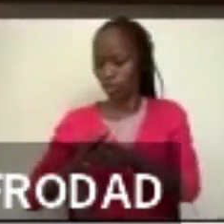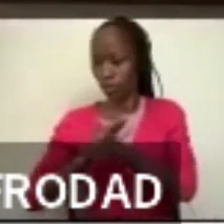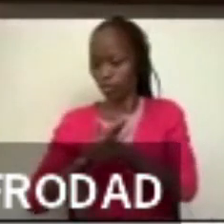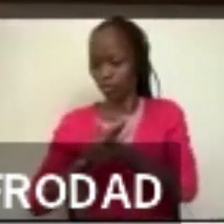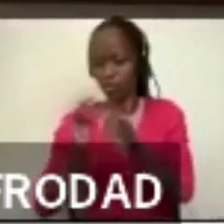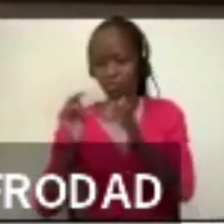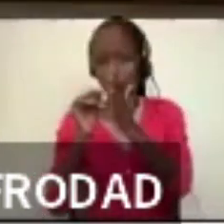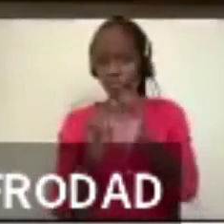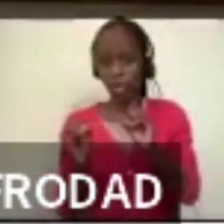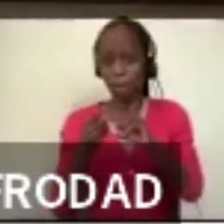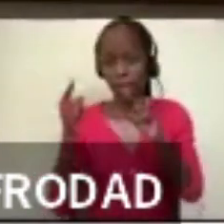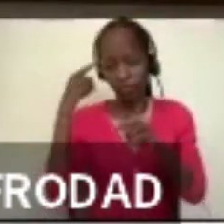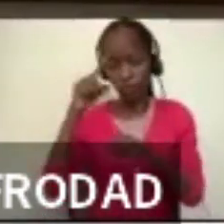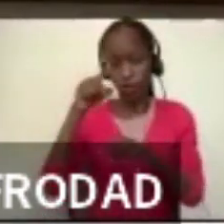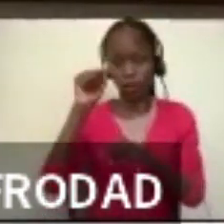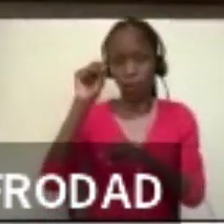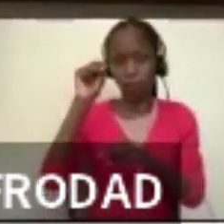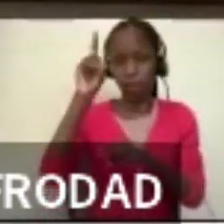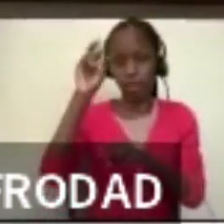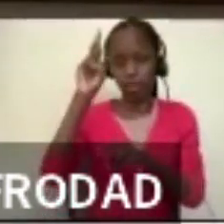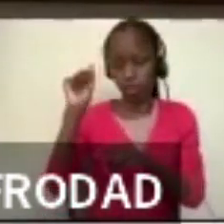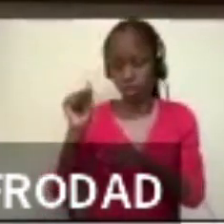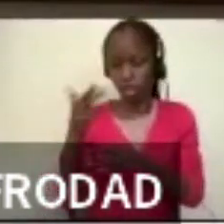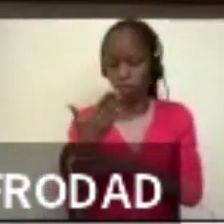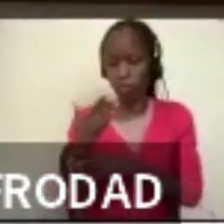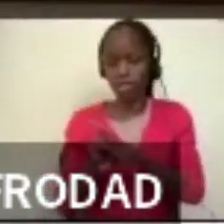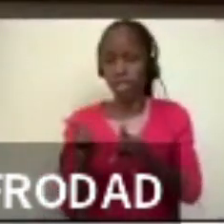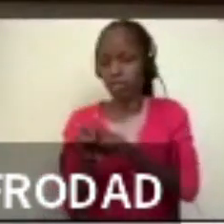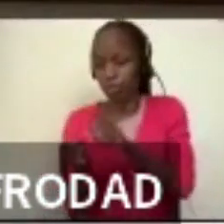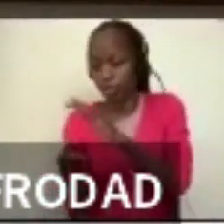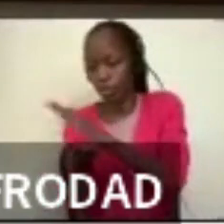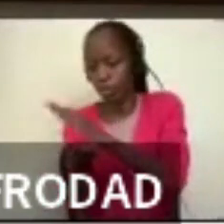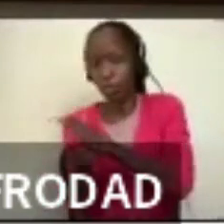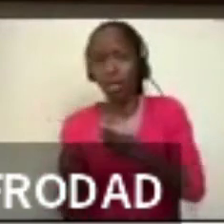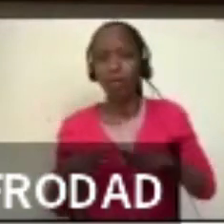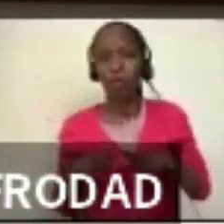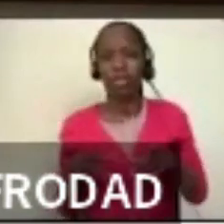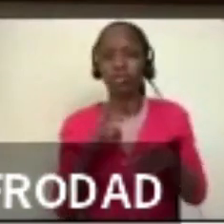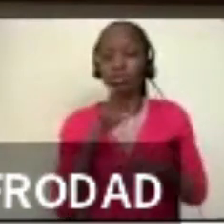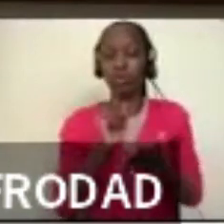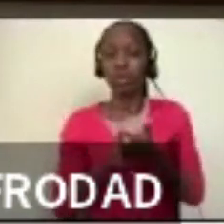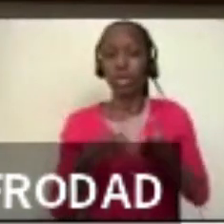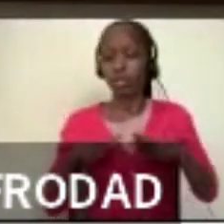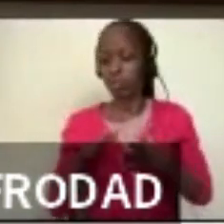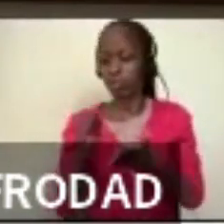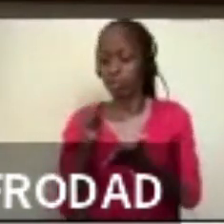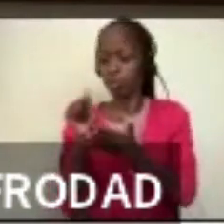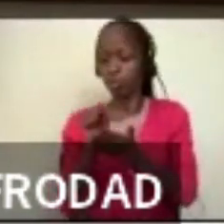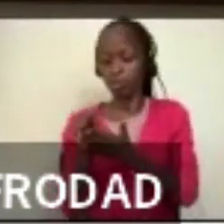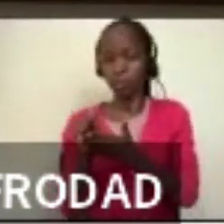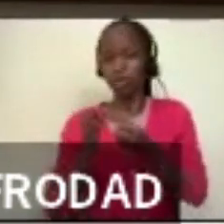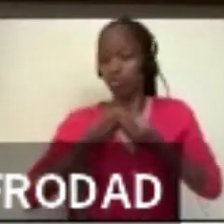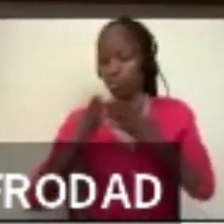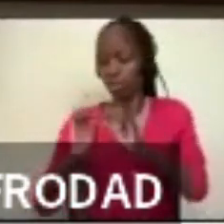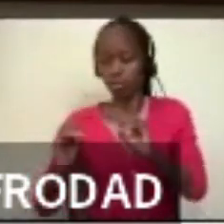jusqu'à donner de l'argent à beaucoup de personnes pour supprimer l'article sur le net.